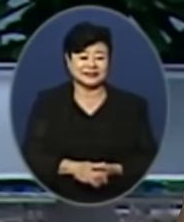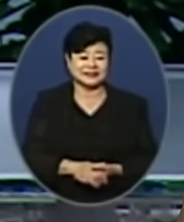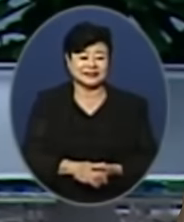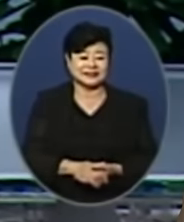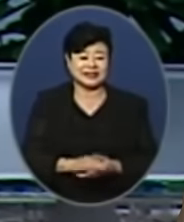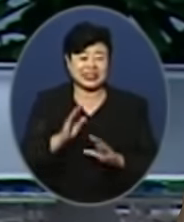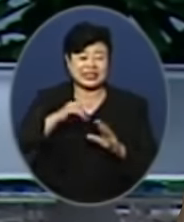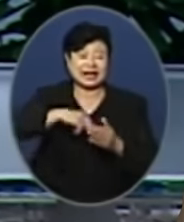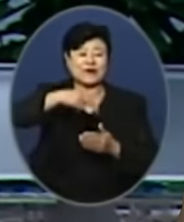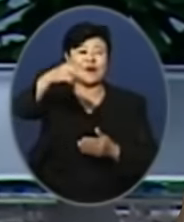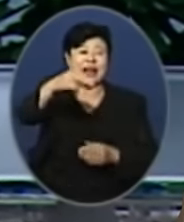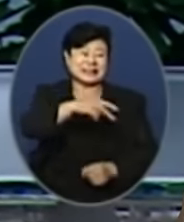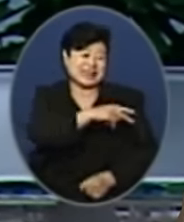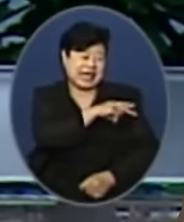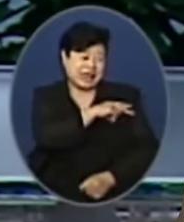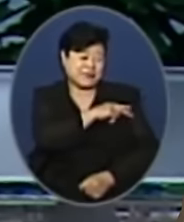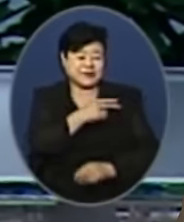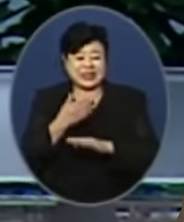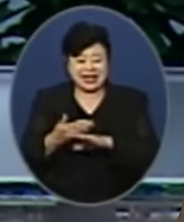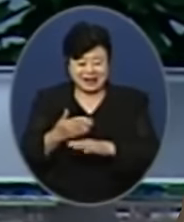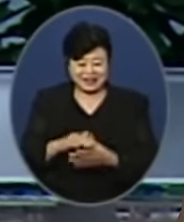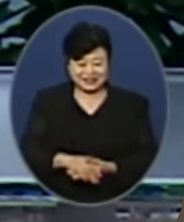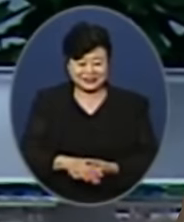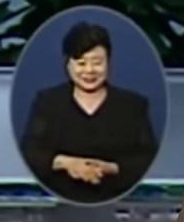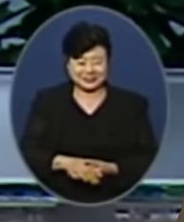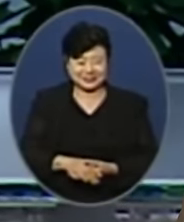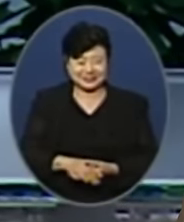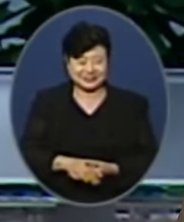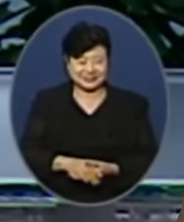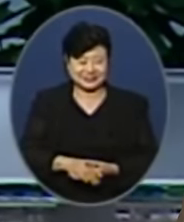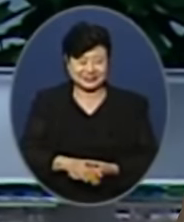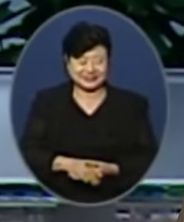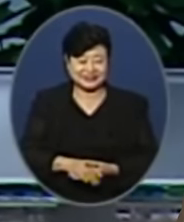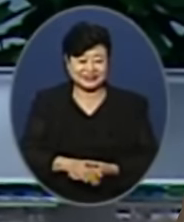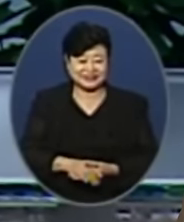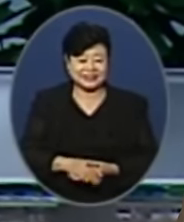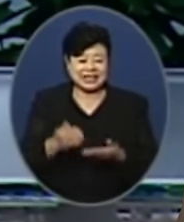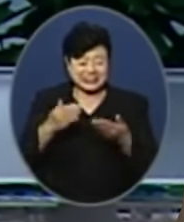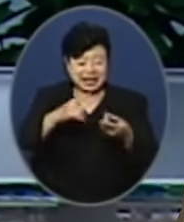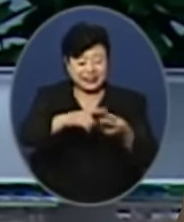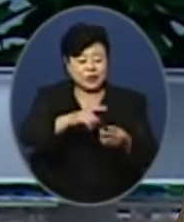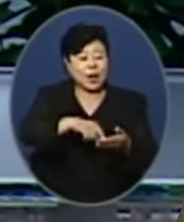천당에 가서 계급장이 달라지는 것입니다. 여러분이 일한 대로 주님이 갚아주시는 것입니다.